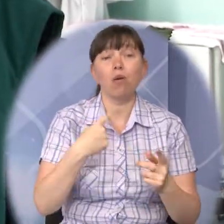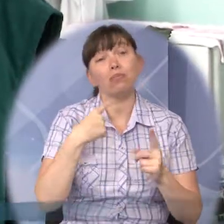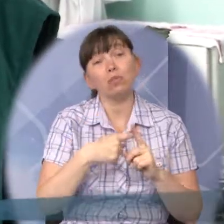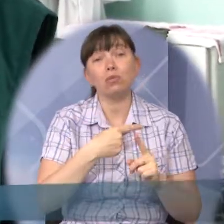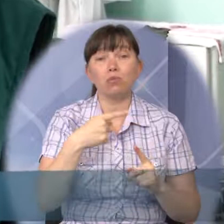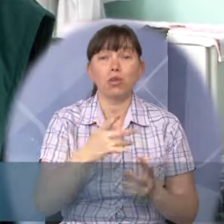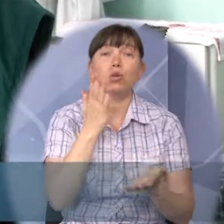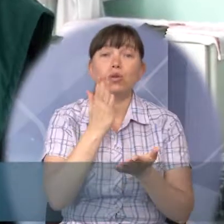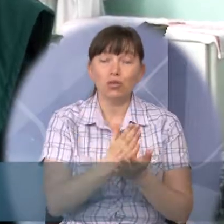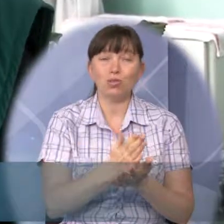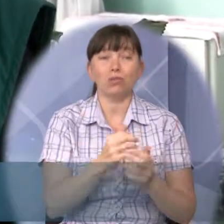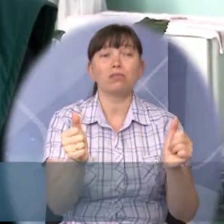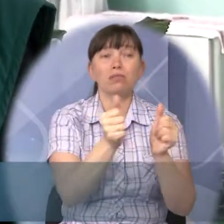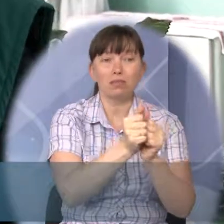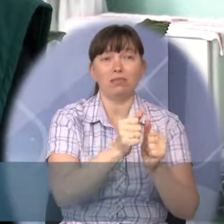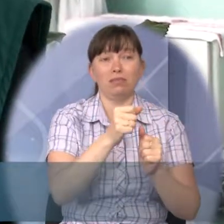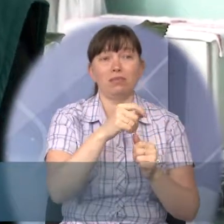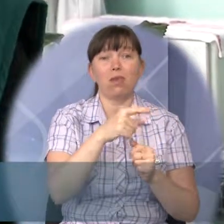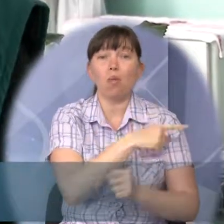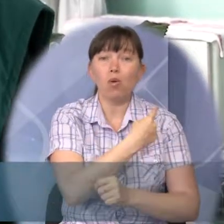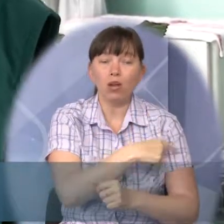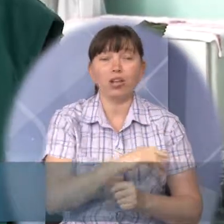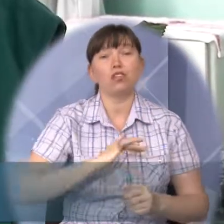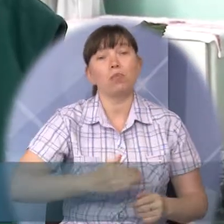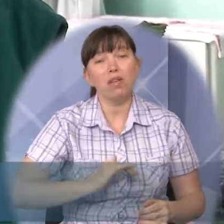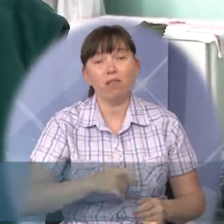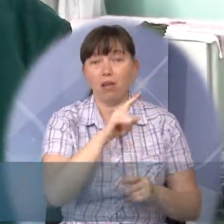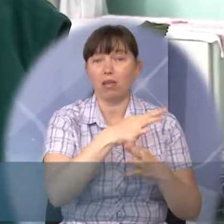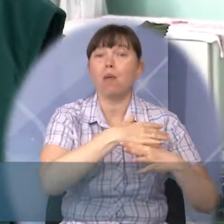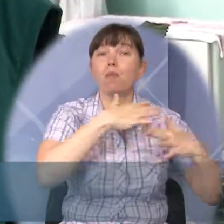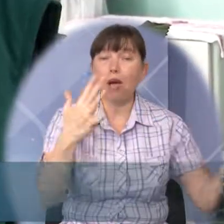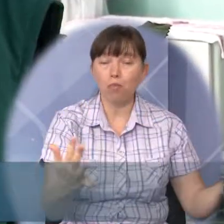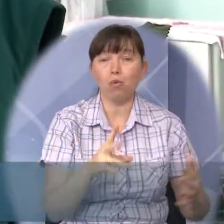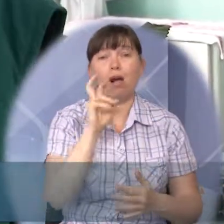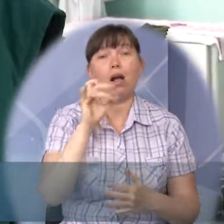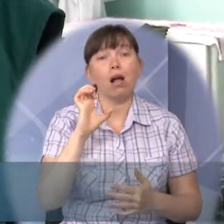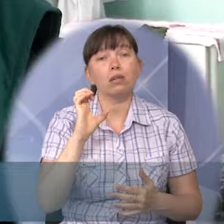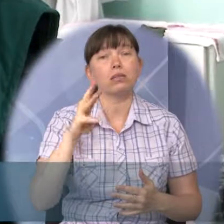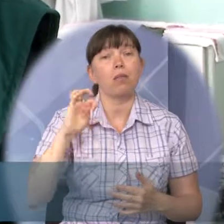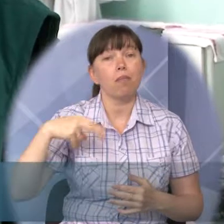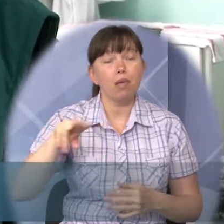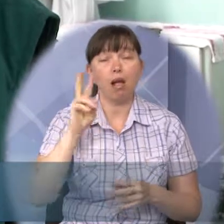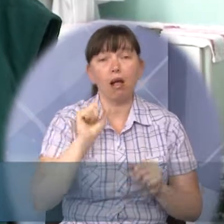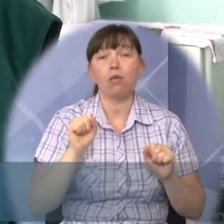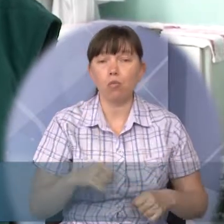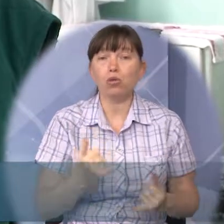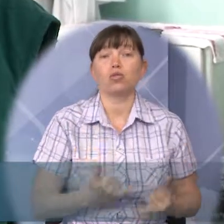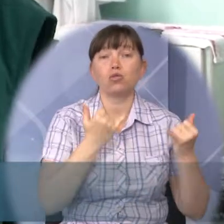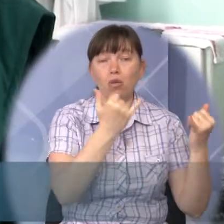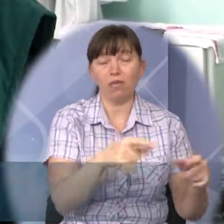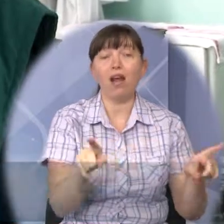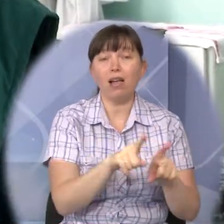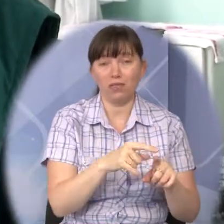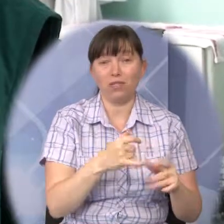oraș plus minus mai sunt instituțiile de stat sau instituții private, ca, cum ar fi Casmed, care pot să